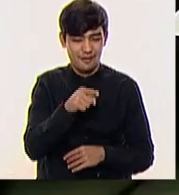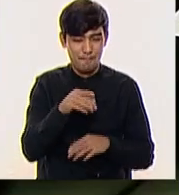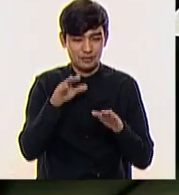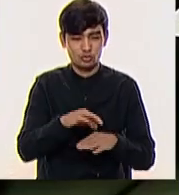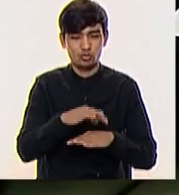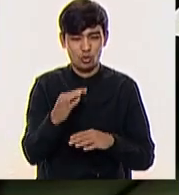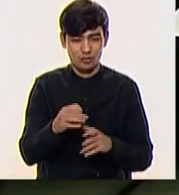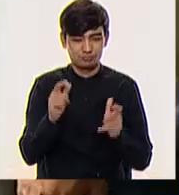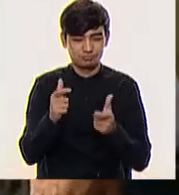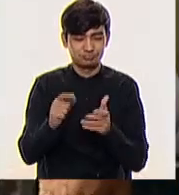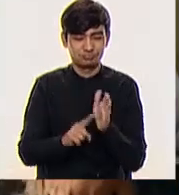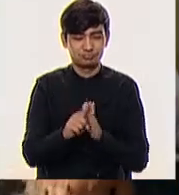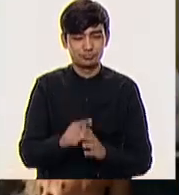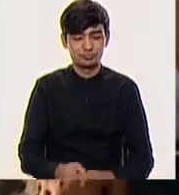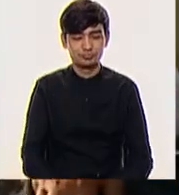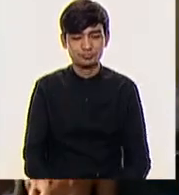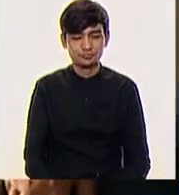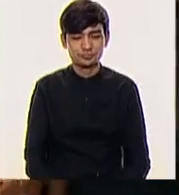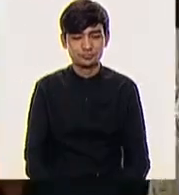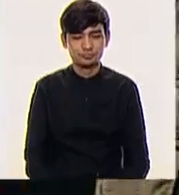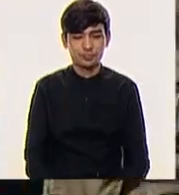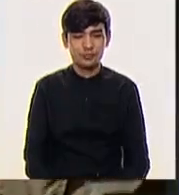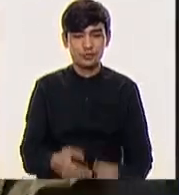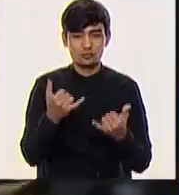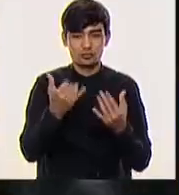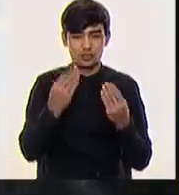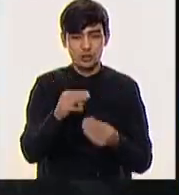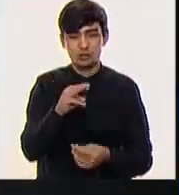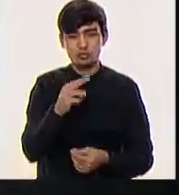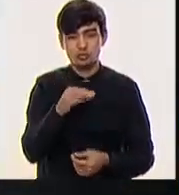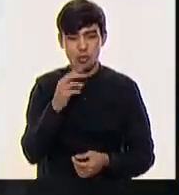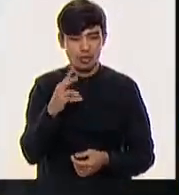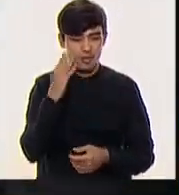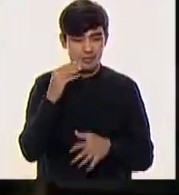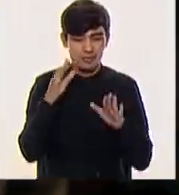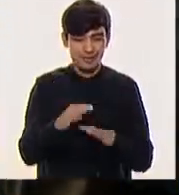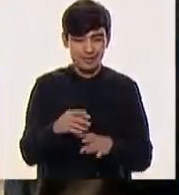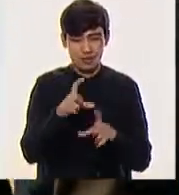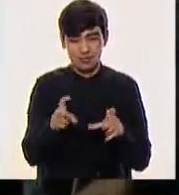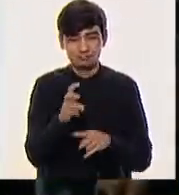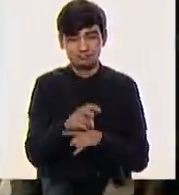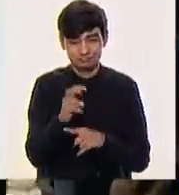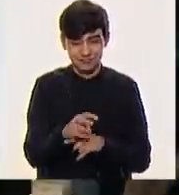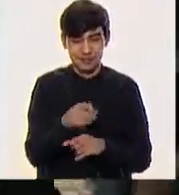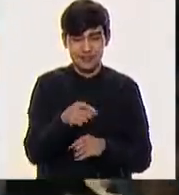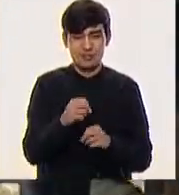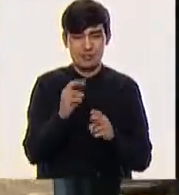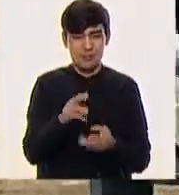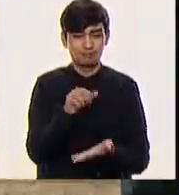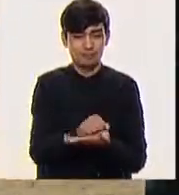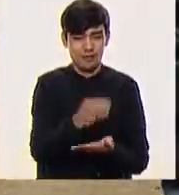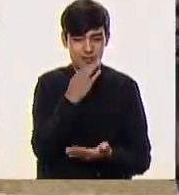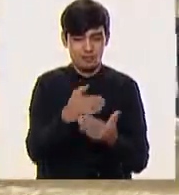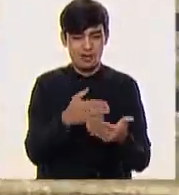действуют строгие ограничения. С сегодняшнего дня цоны Алматы принимают посетители только по предварительной броне.